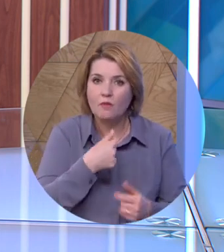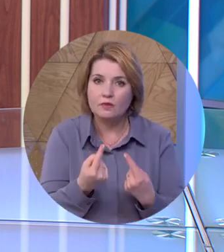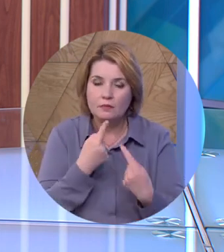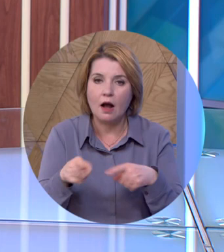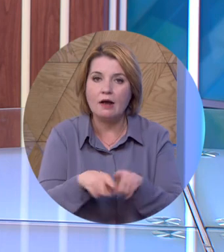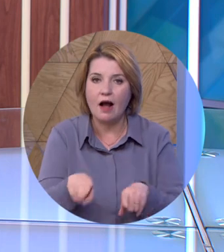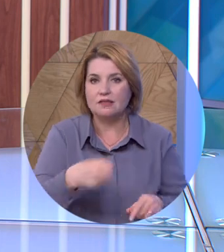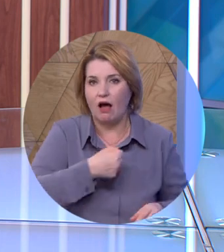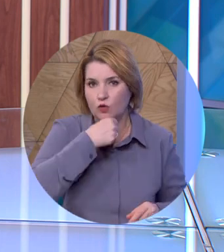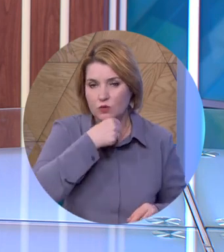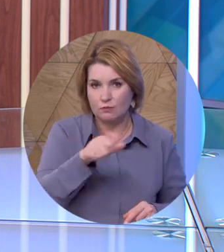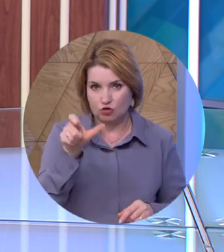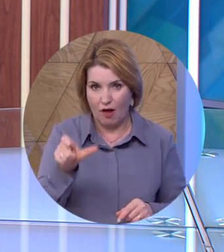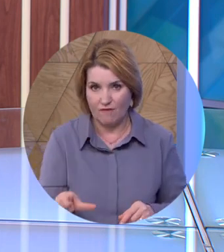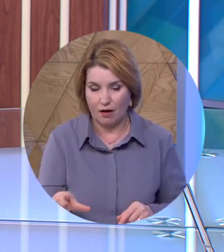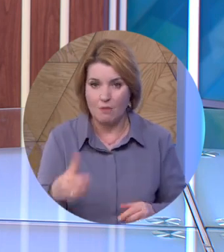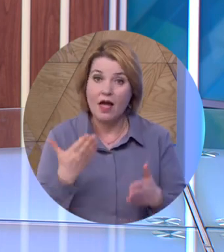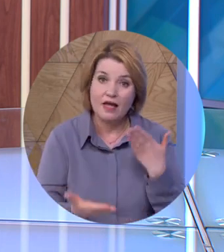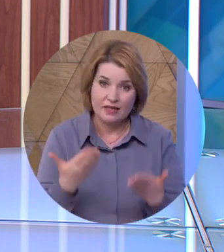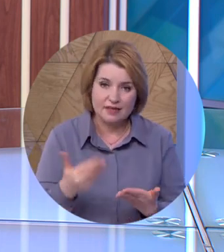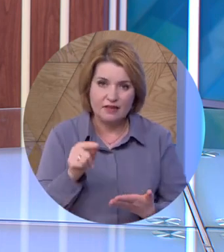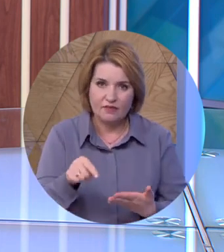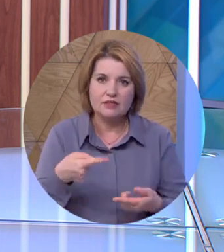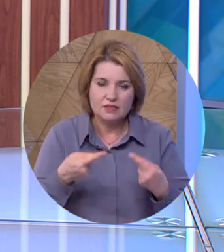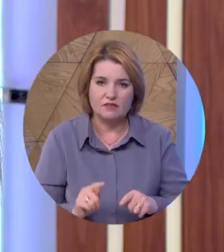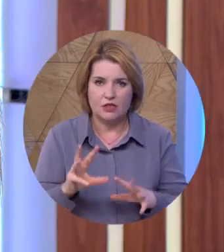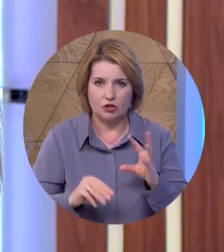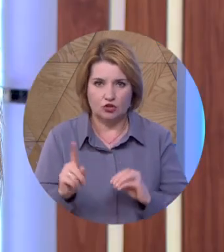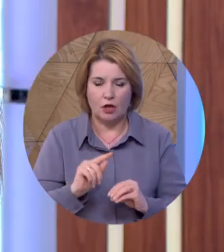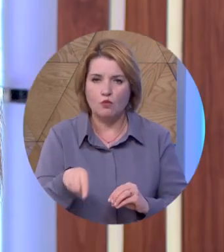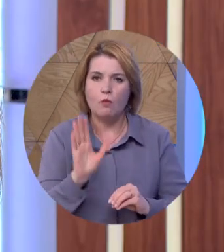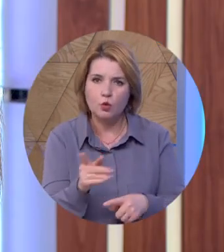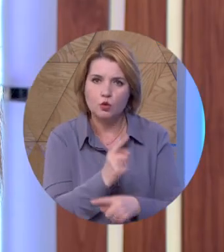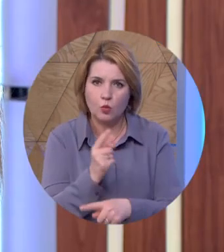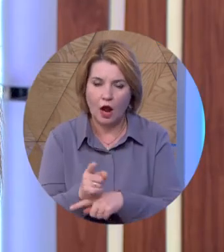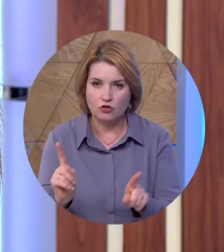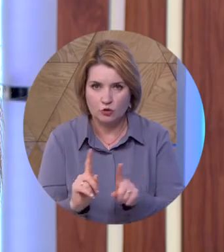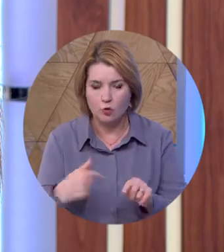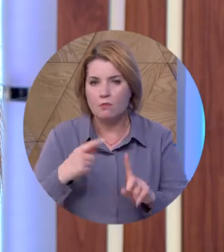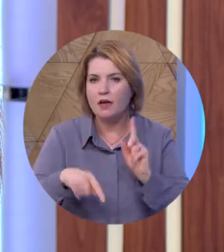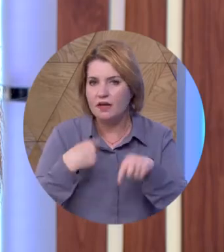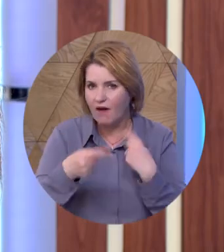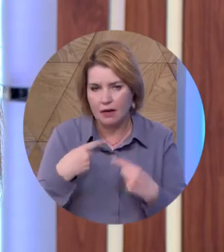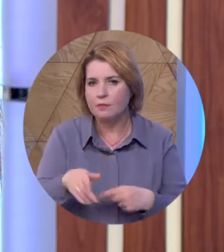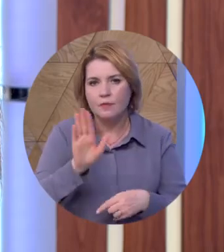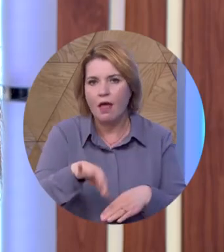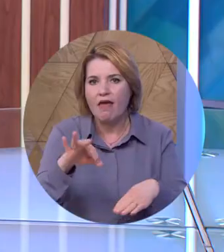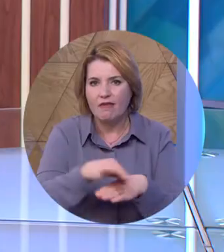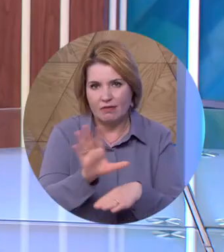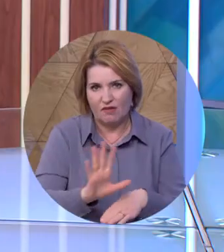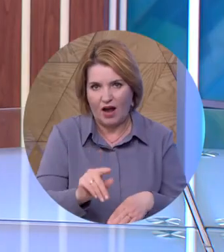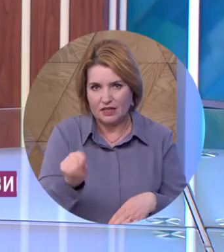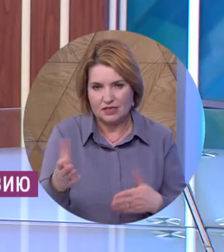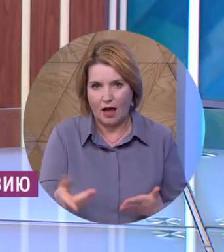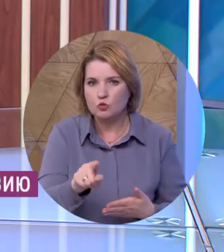как со взрослым. Нужно, если мы действительно считаем что-то, что будет ему угрожать, ведь мы зачастую говорим, не выходи за него замуж, потому что ты не будешь с